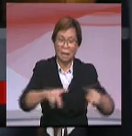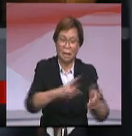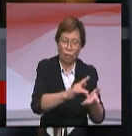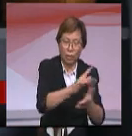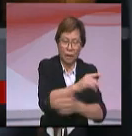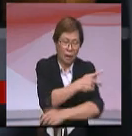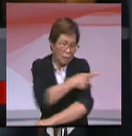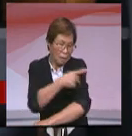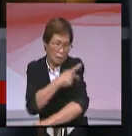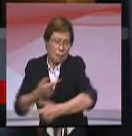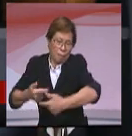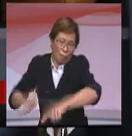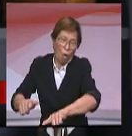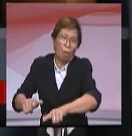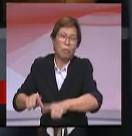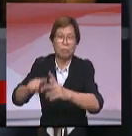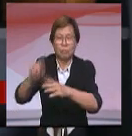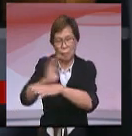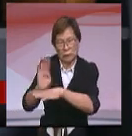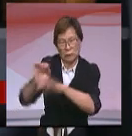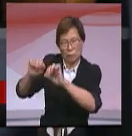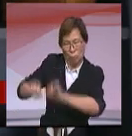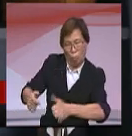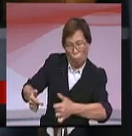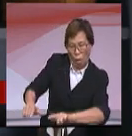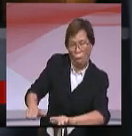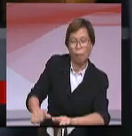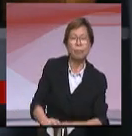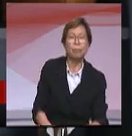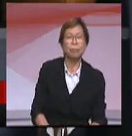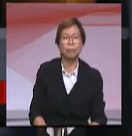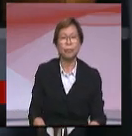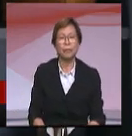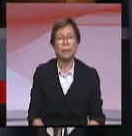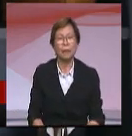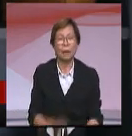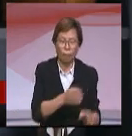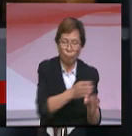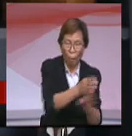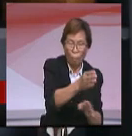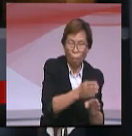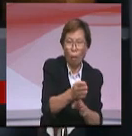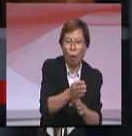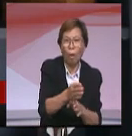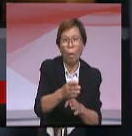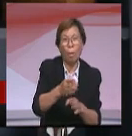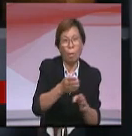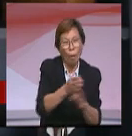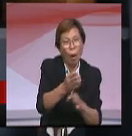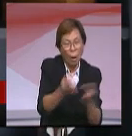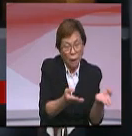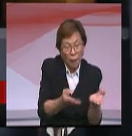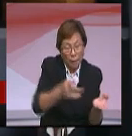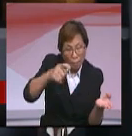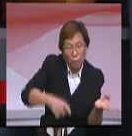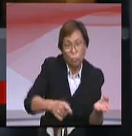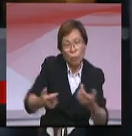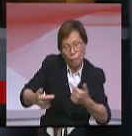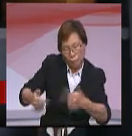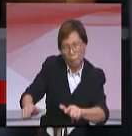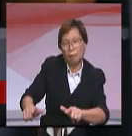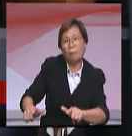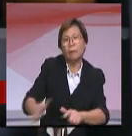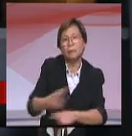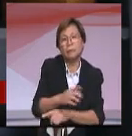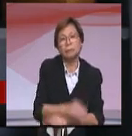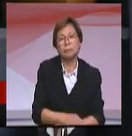juga dibenarkan beroperasi. Sektor pekerjaan yang berkaitan dengan perkhidmatan perlu juga dibenarkan.